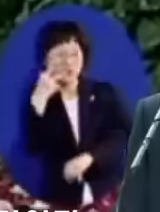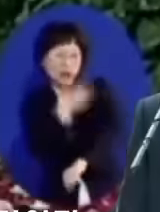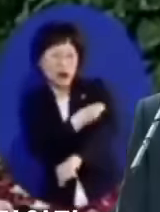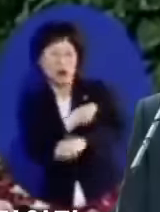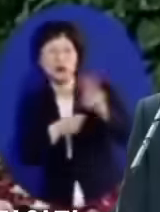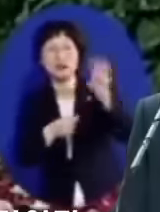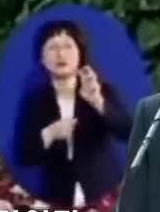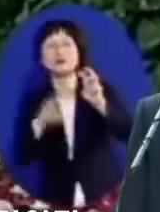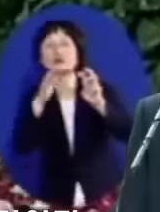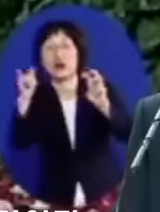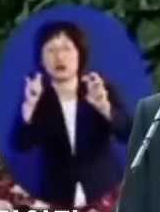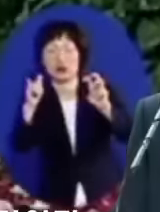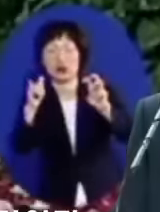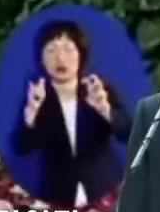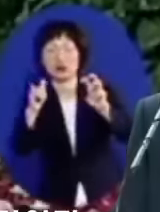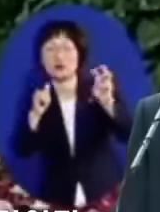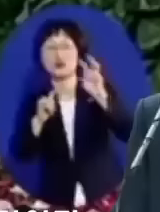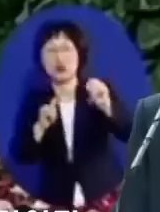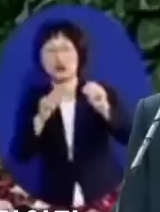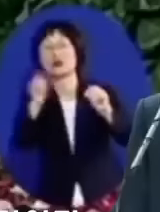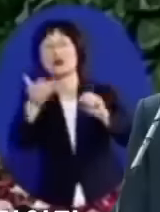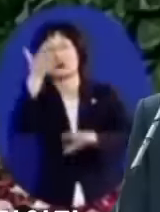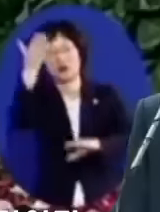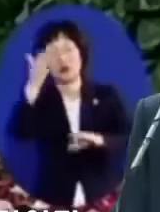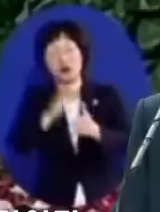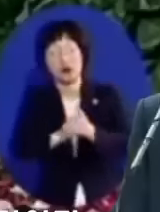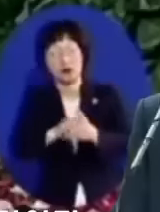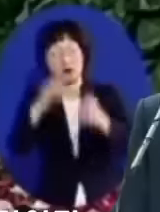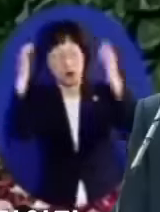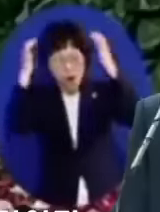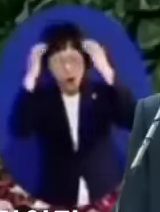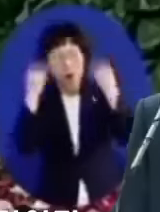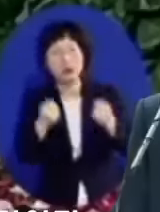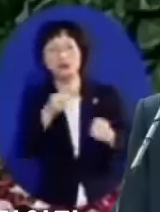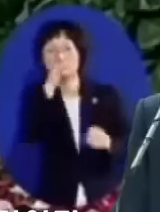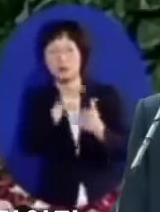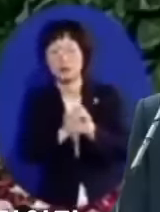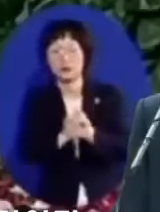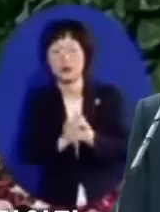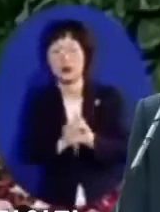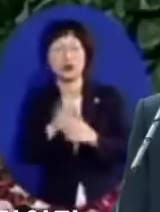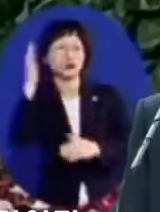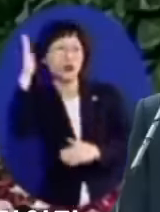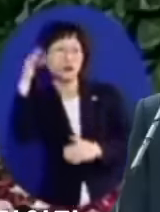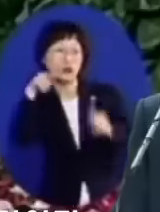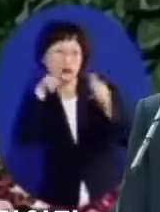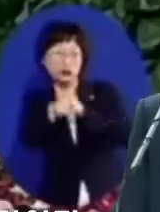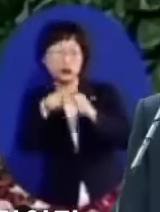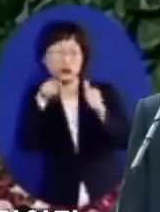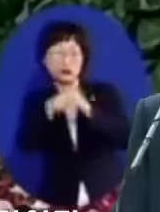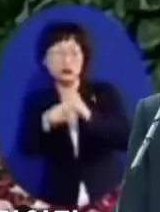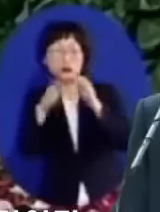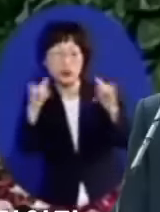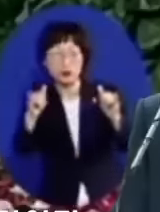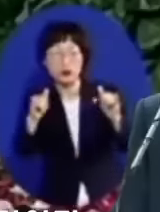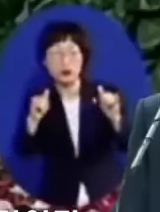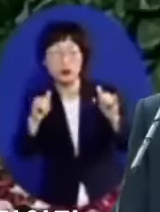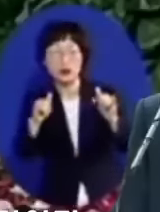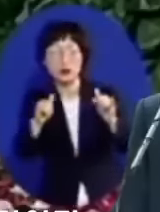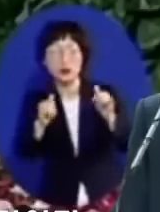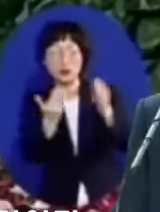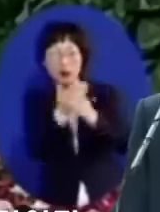된다고 하는 것이니 얼마나 고통을 당하는 사람이 많습니까? 최근 일어났던 살인사건 가운데 남자의